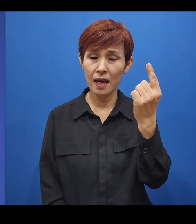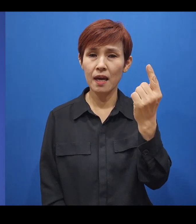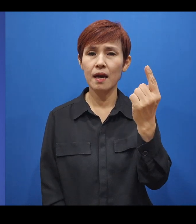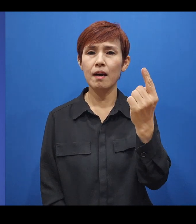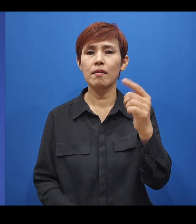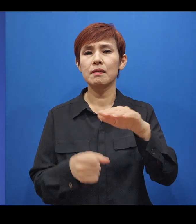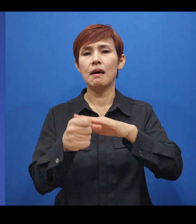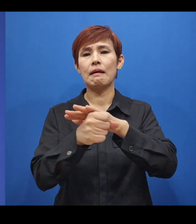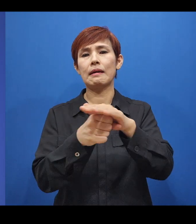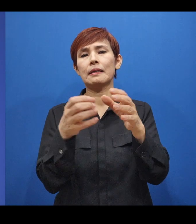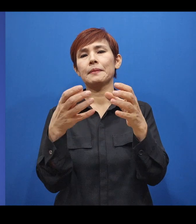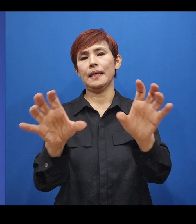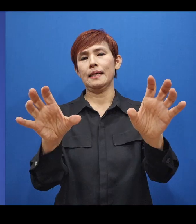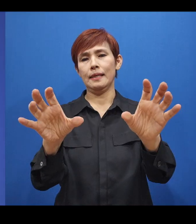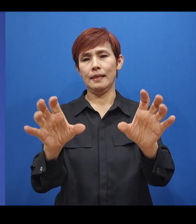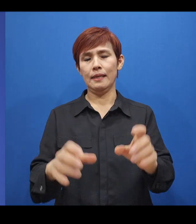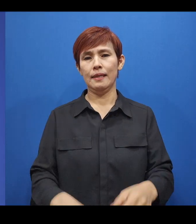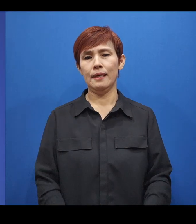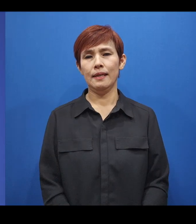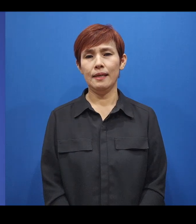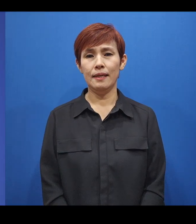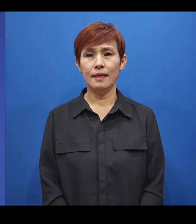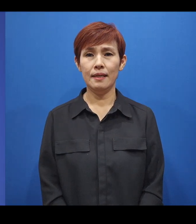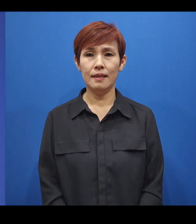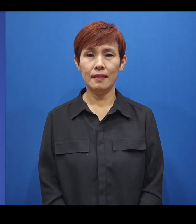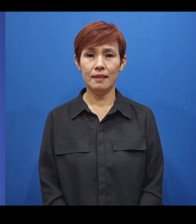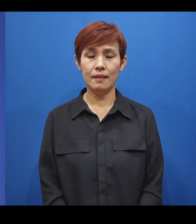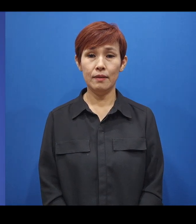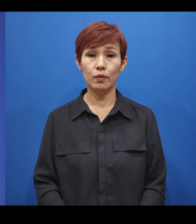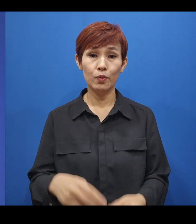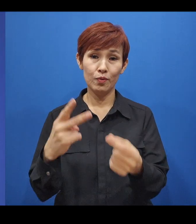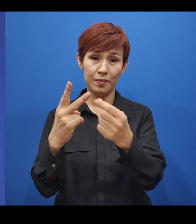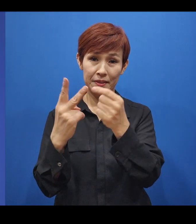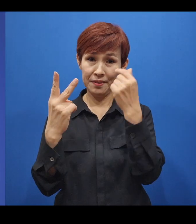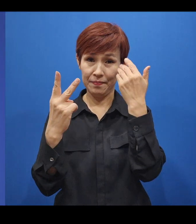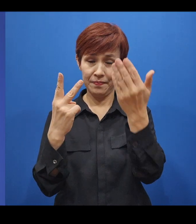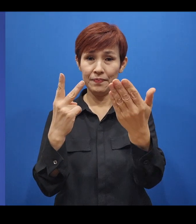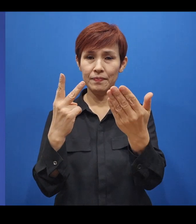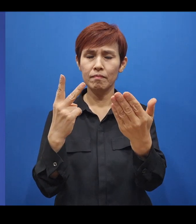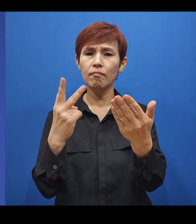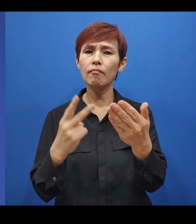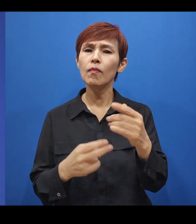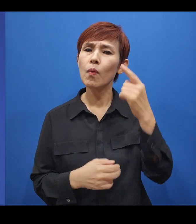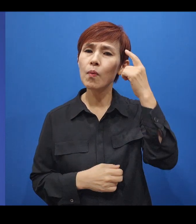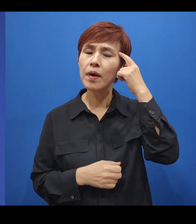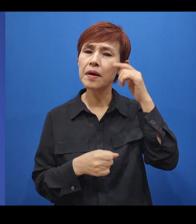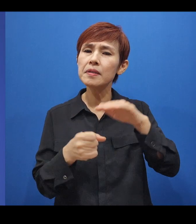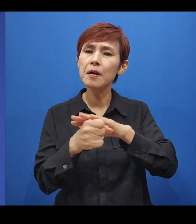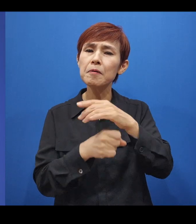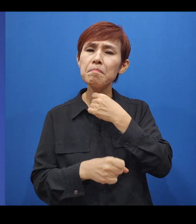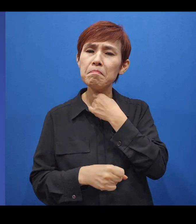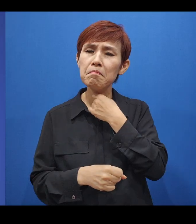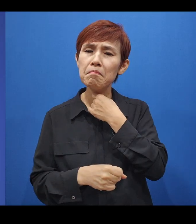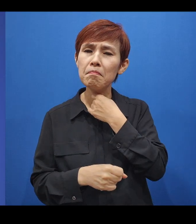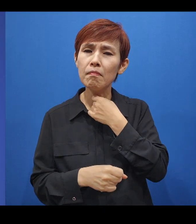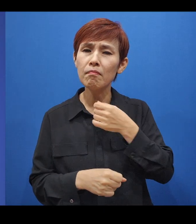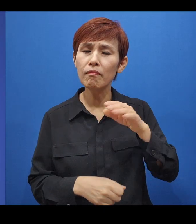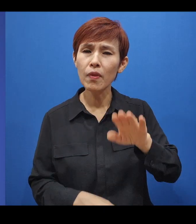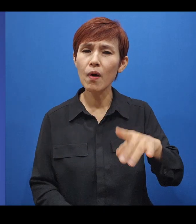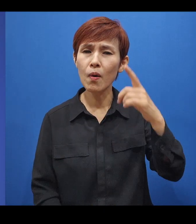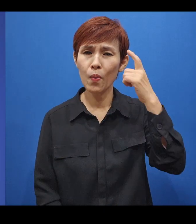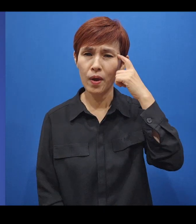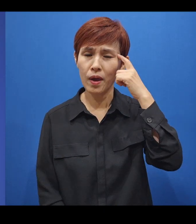우리의 사랑을 다 깨트려 버렸죠. 그래서 두 번째 질문, 우리는 왜 사랑하고 싶은데